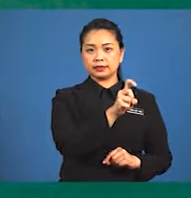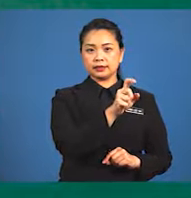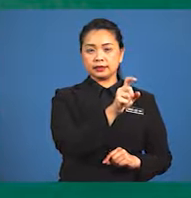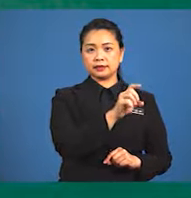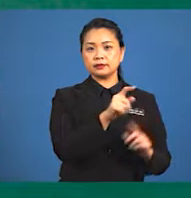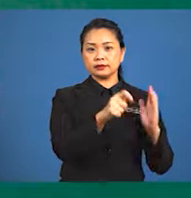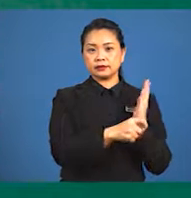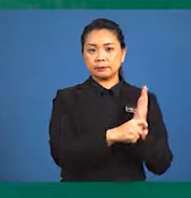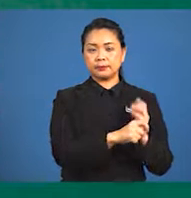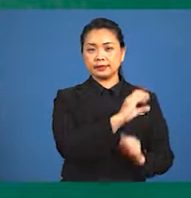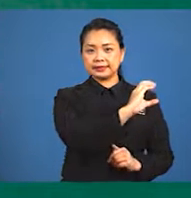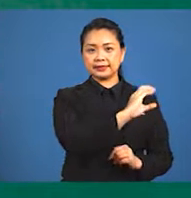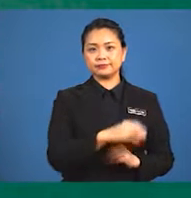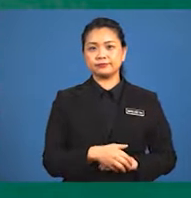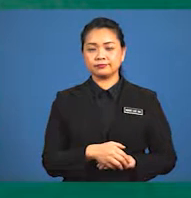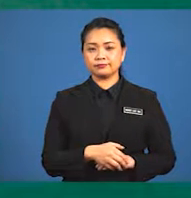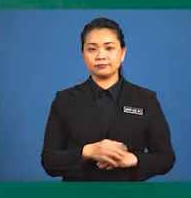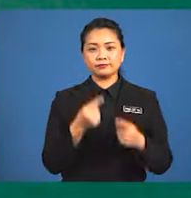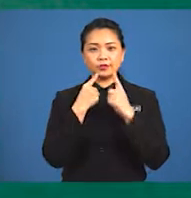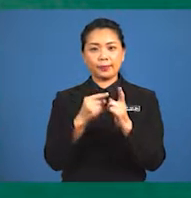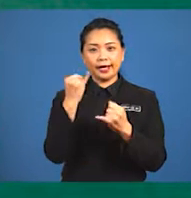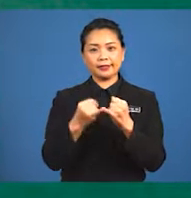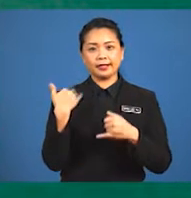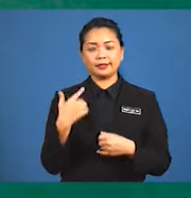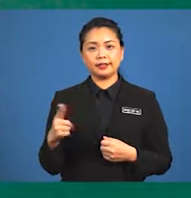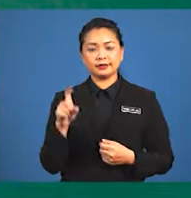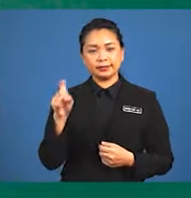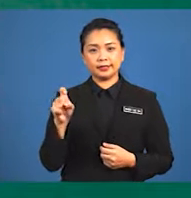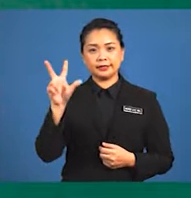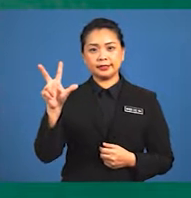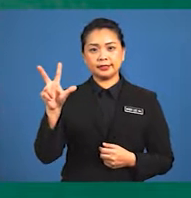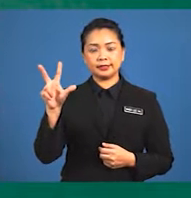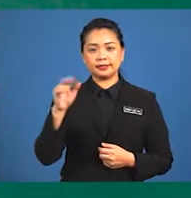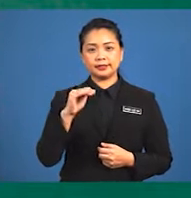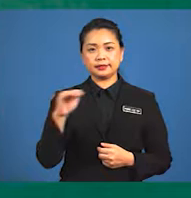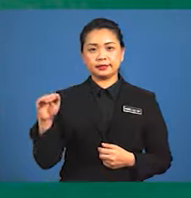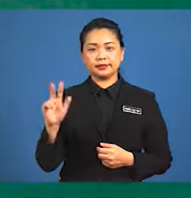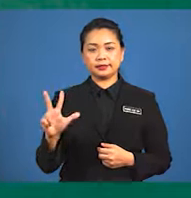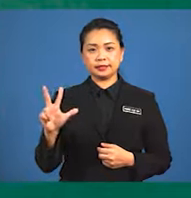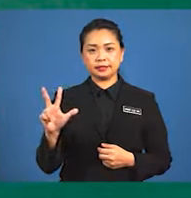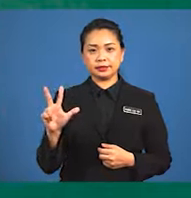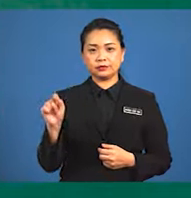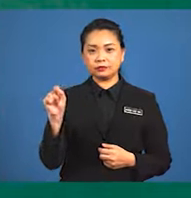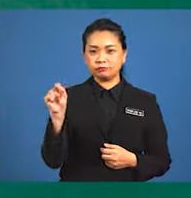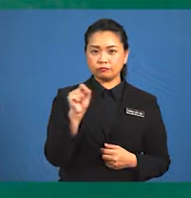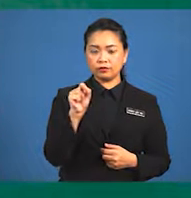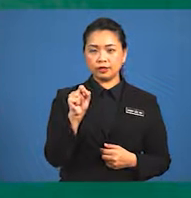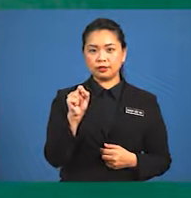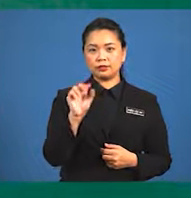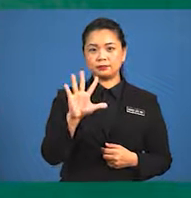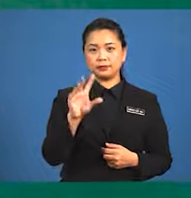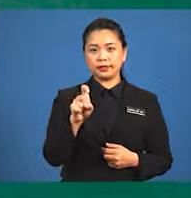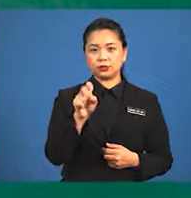tambah C. Maka, jawapan akhir kita ialah X kuasa 3 per 3